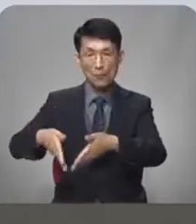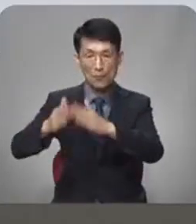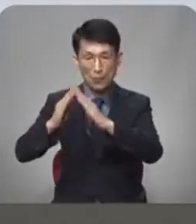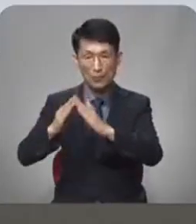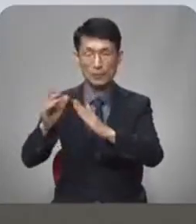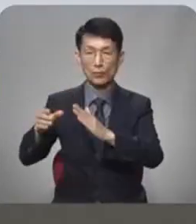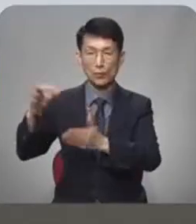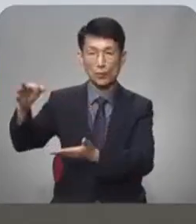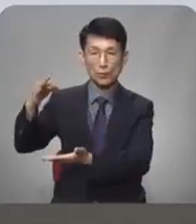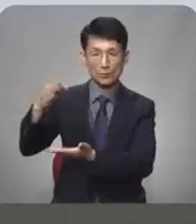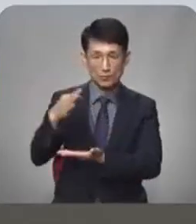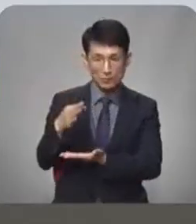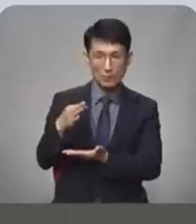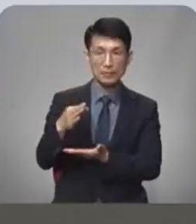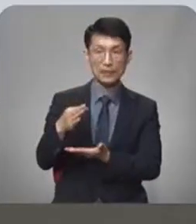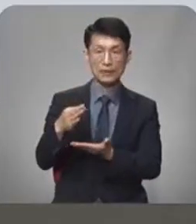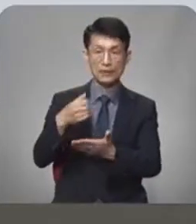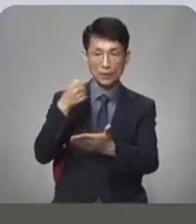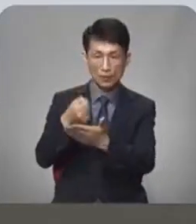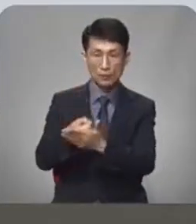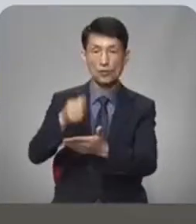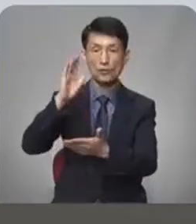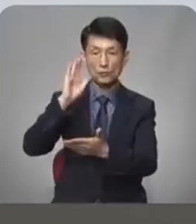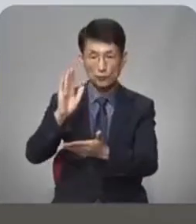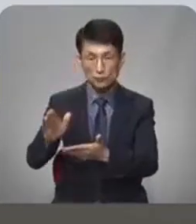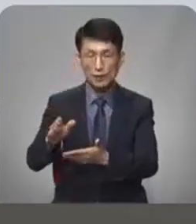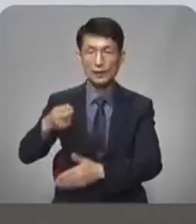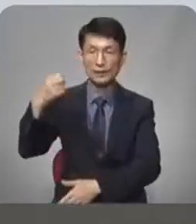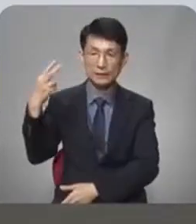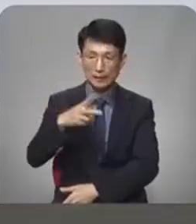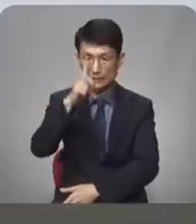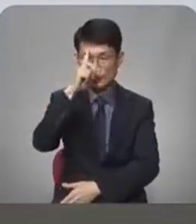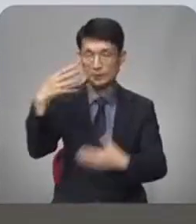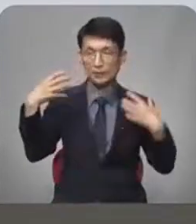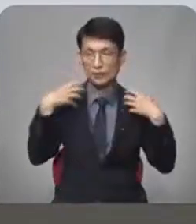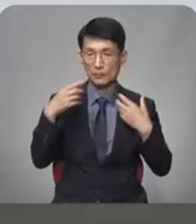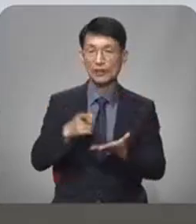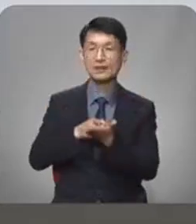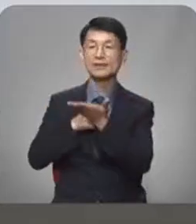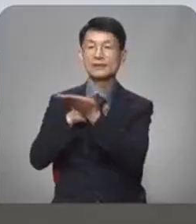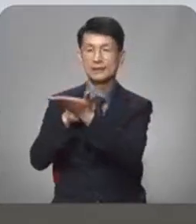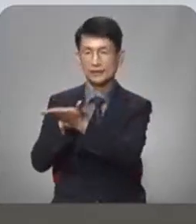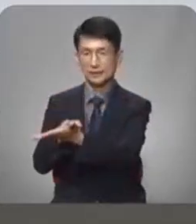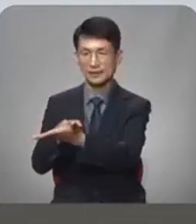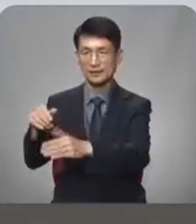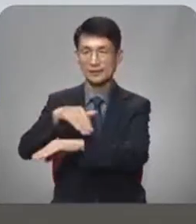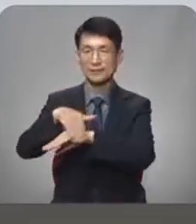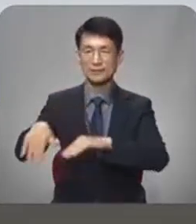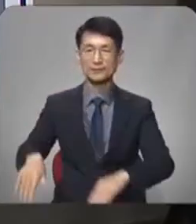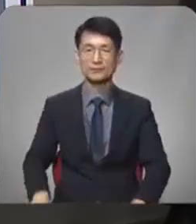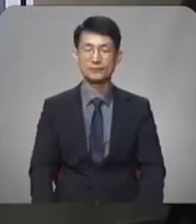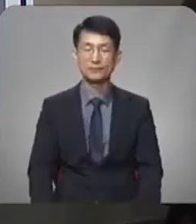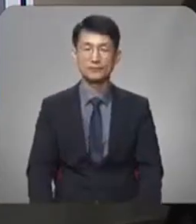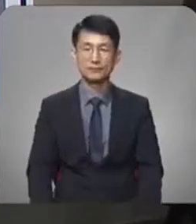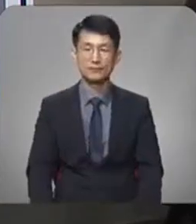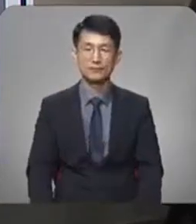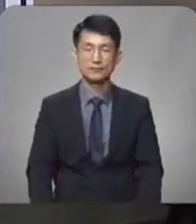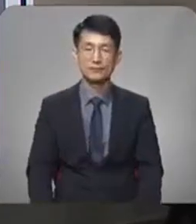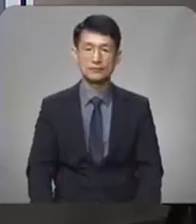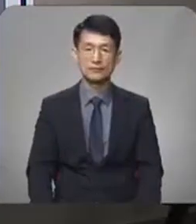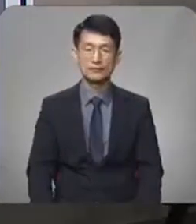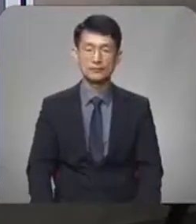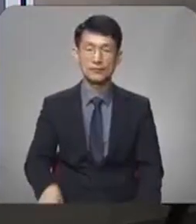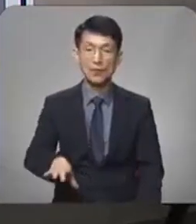확정되는 대로 빠른 실내 중앙투자 심사를 재신청할 계획입니다